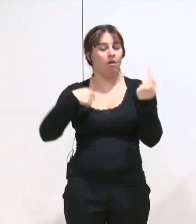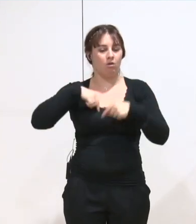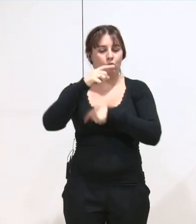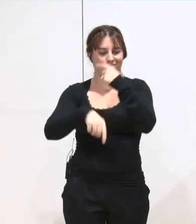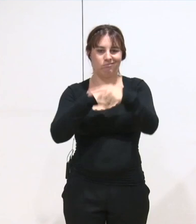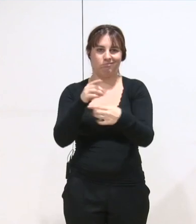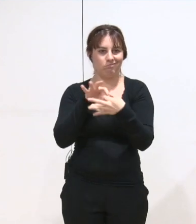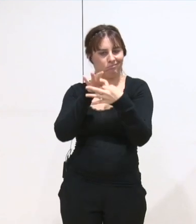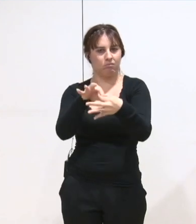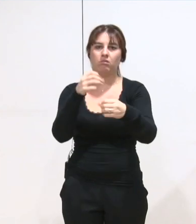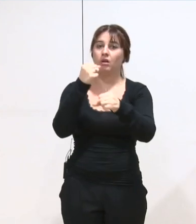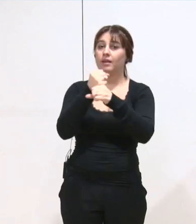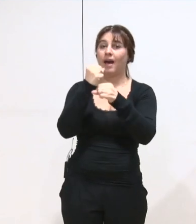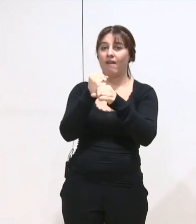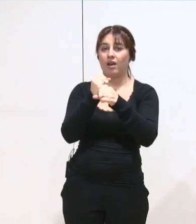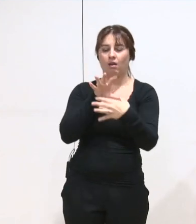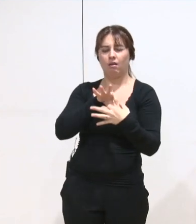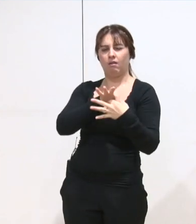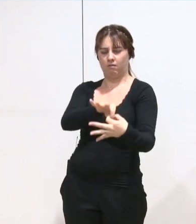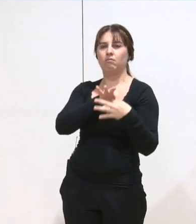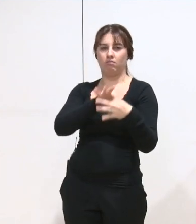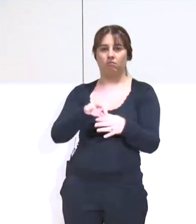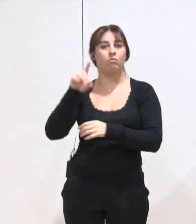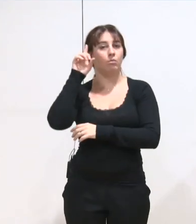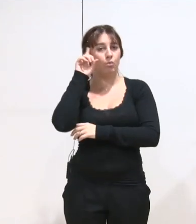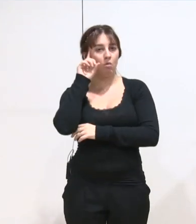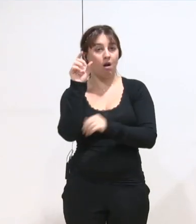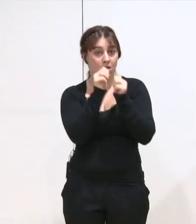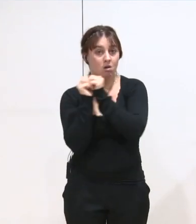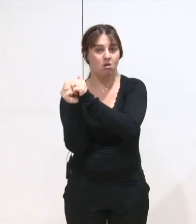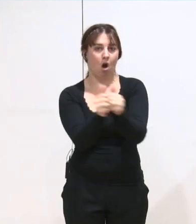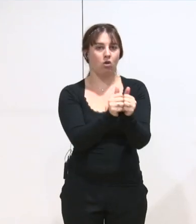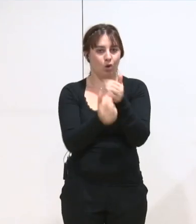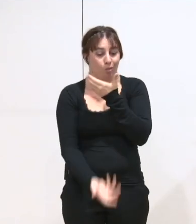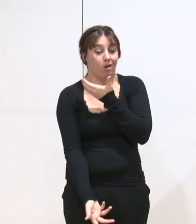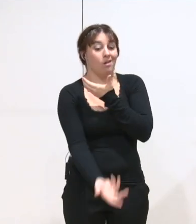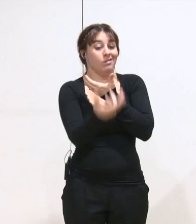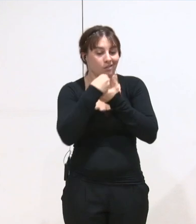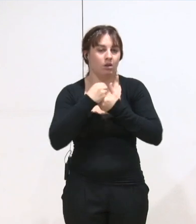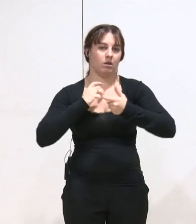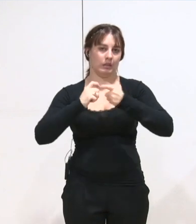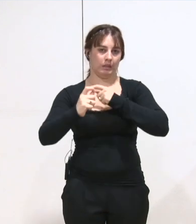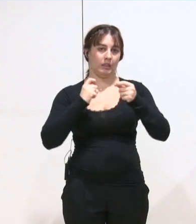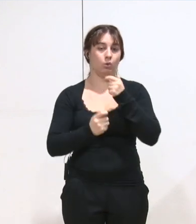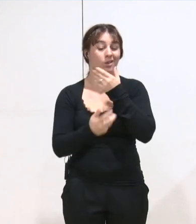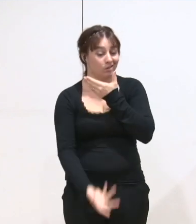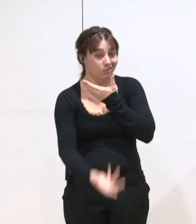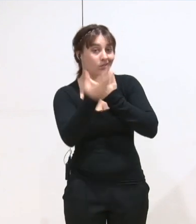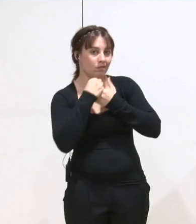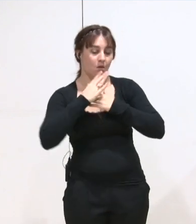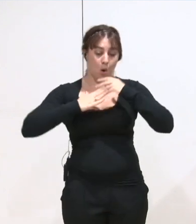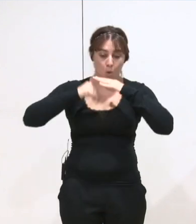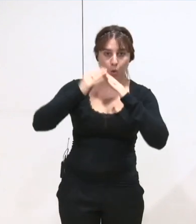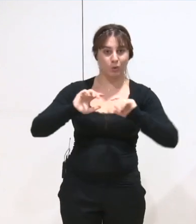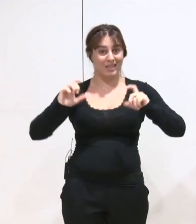directement ce travail-là, car c'est bien avec eux aujourd'hui que nous discutons et avec eux que nous construisons